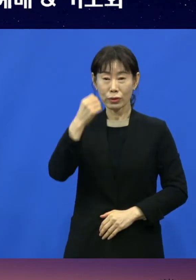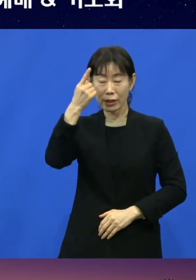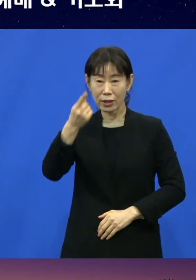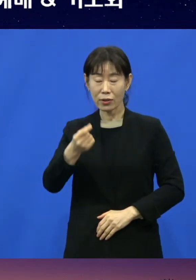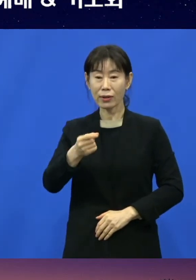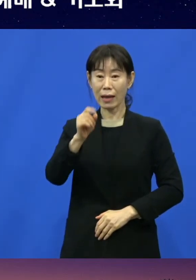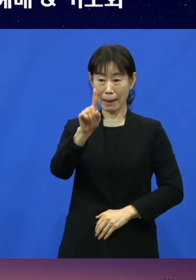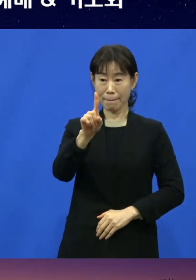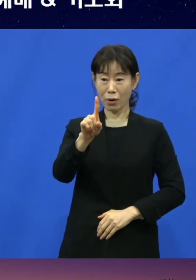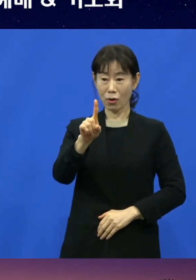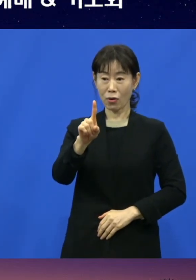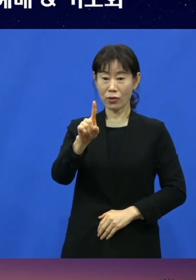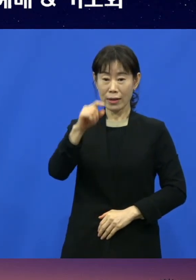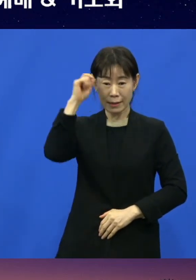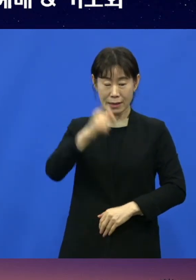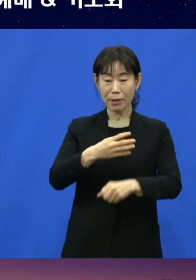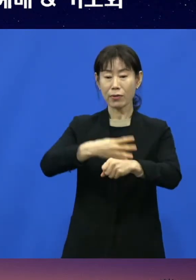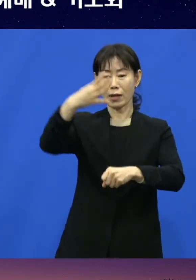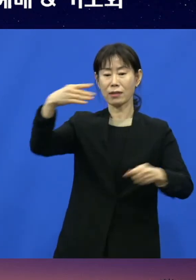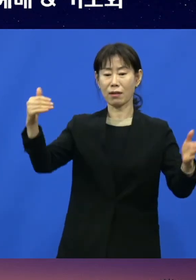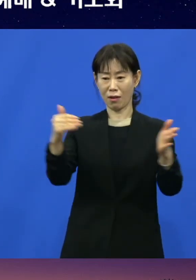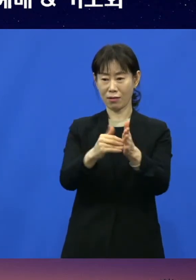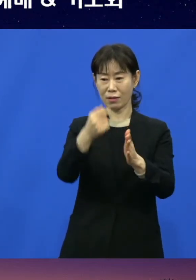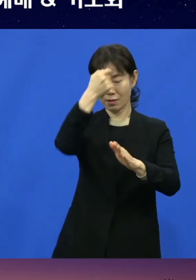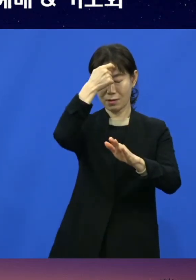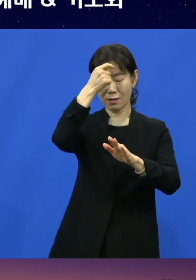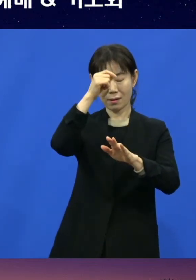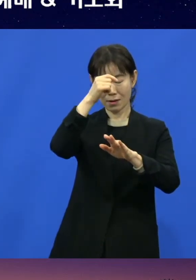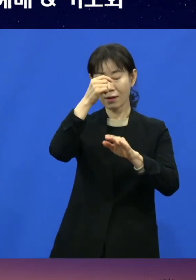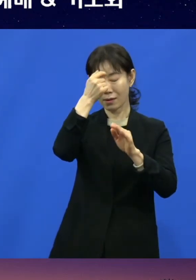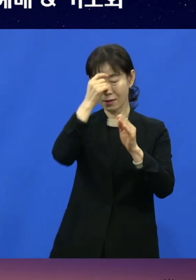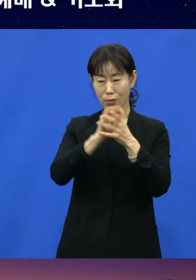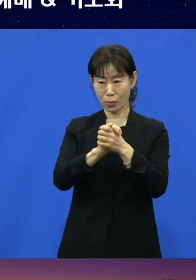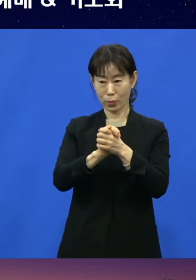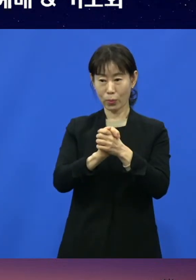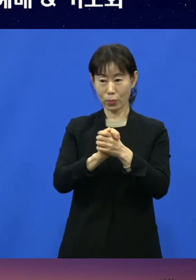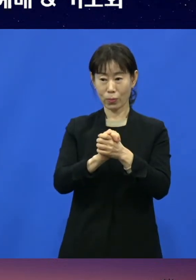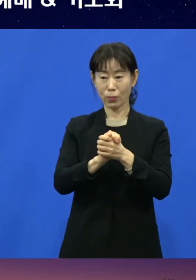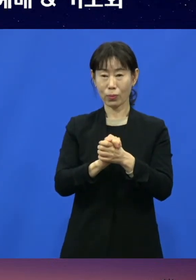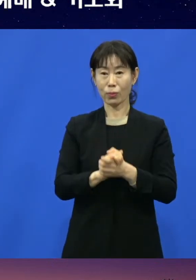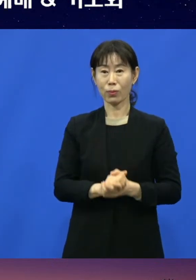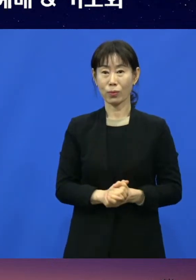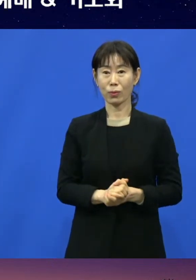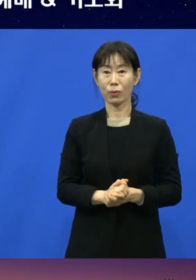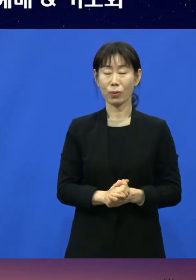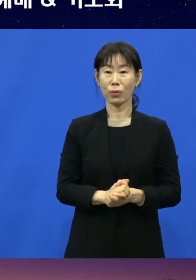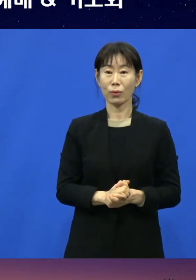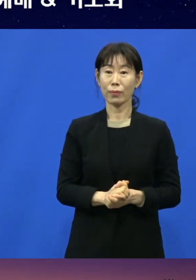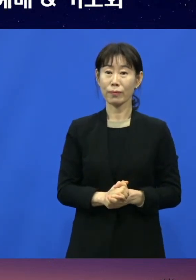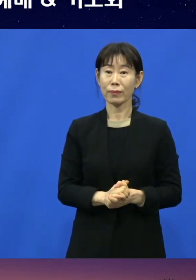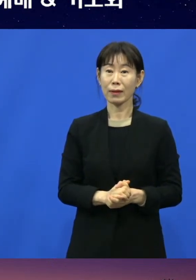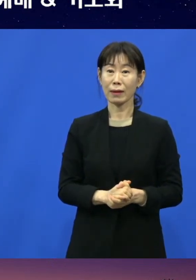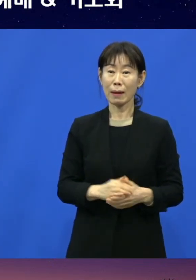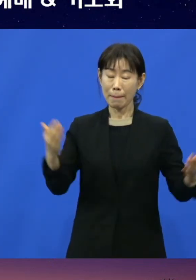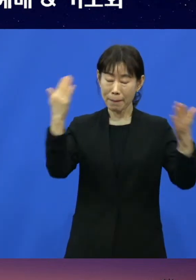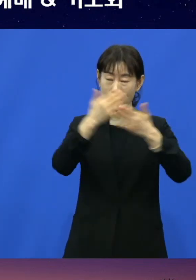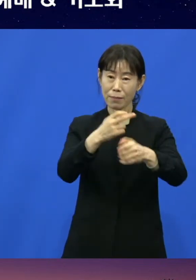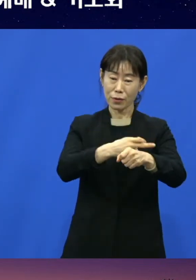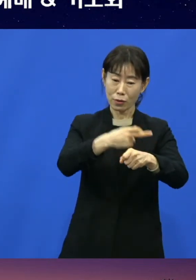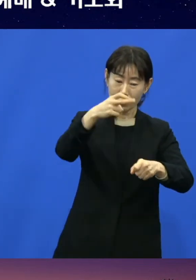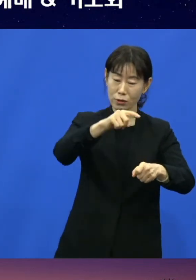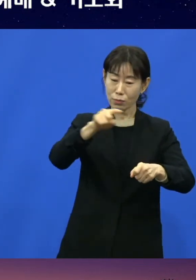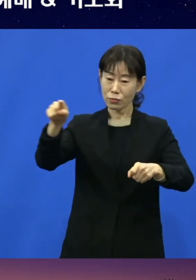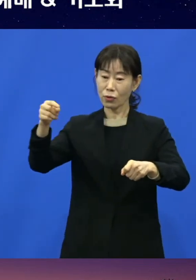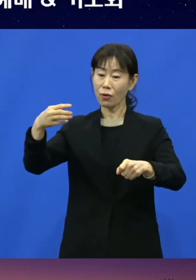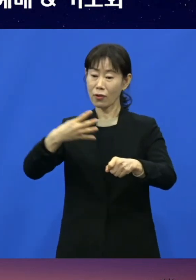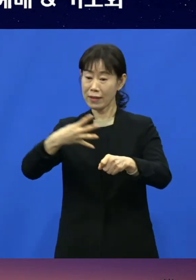해요. 그러니까 이제 지난주 했던가 고등부 한 12시 1시부터